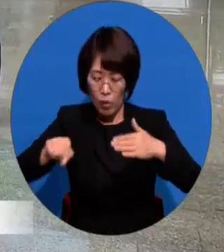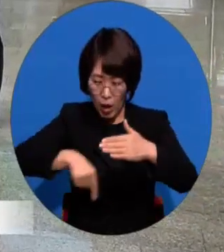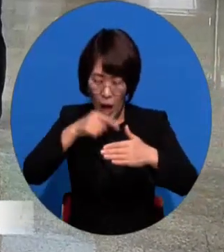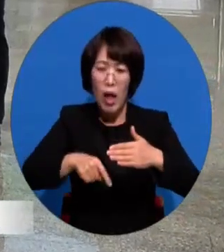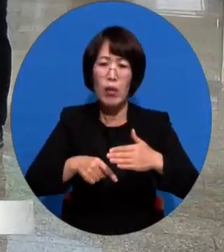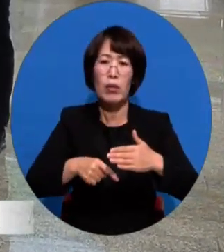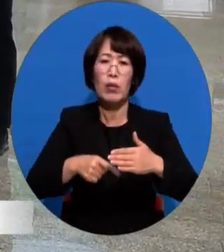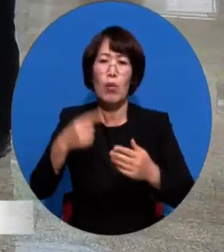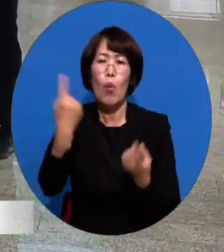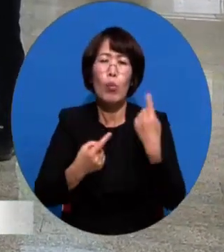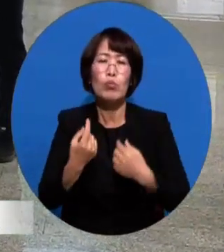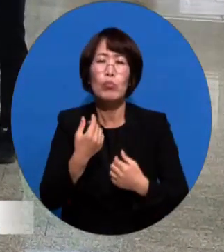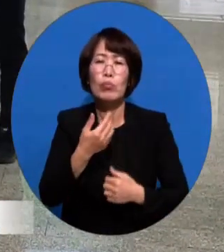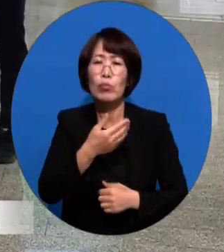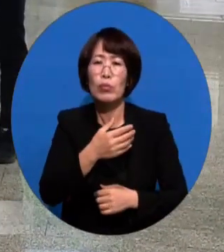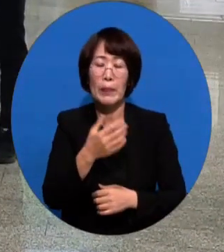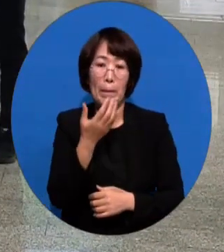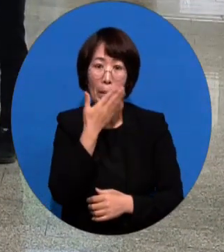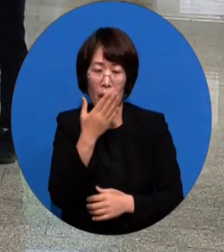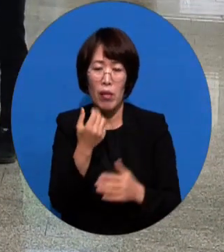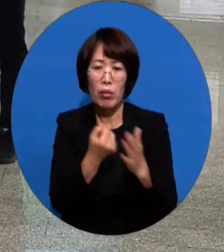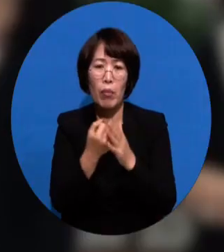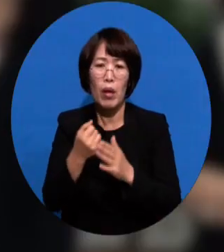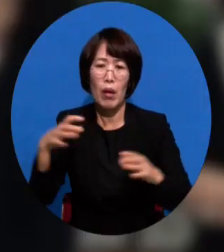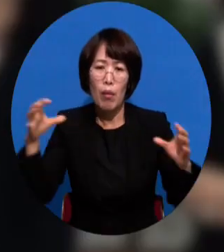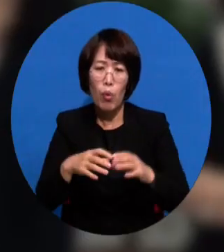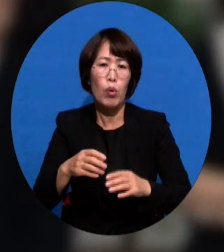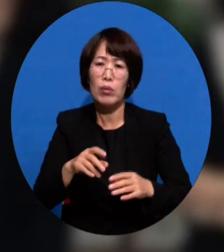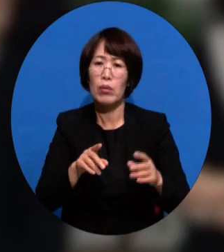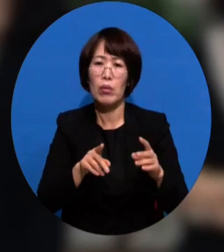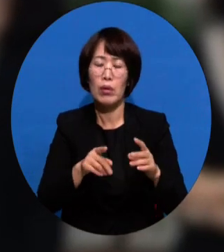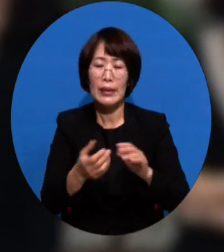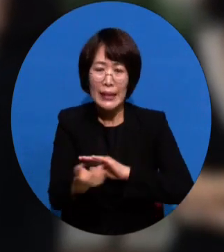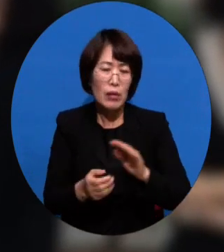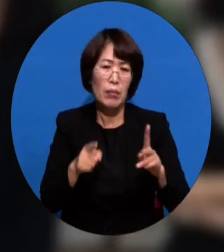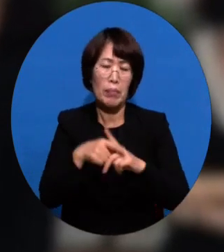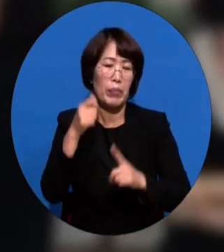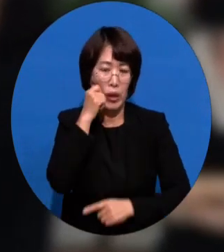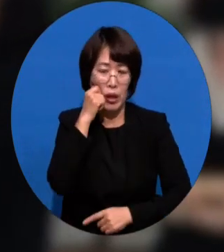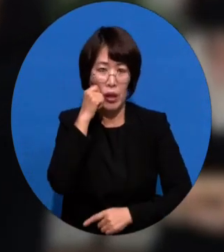접근이 가능해 집회를 사전에 파악하지 못했을 뿐 군공항 무안 이전